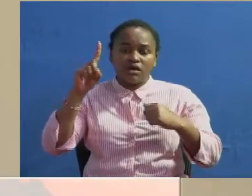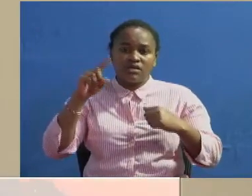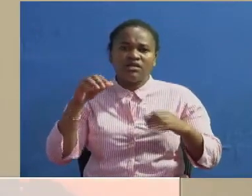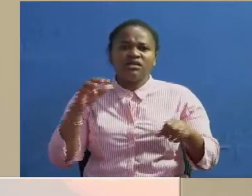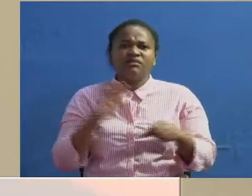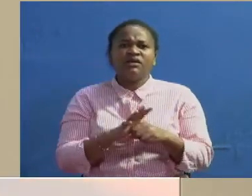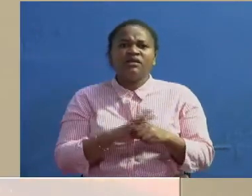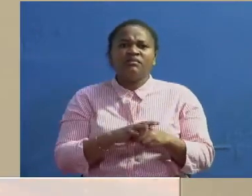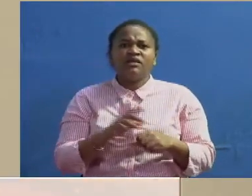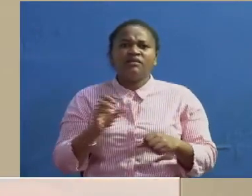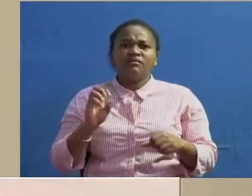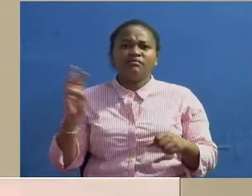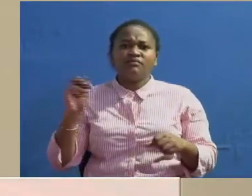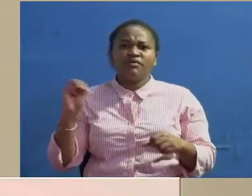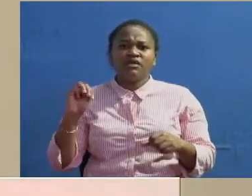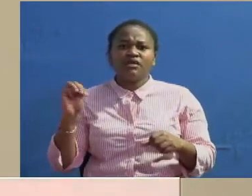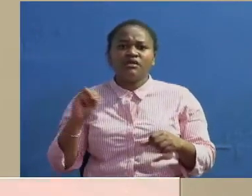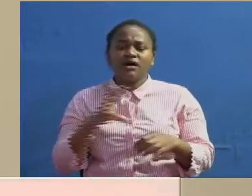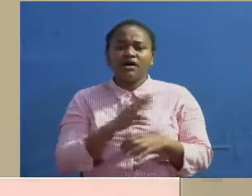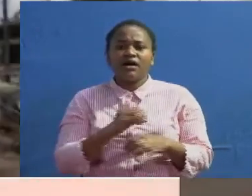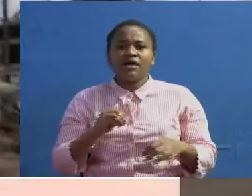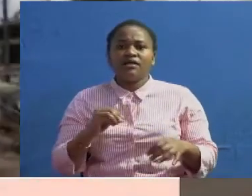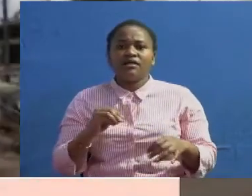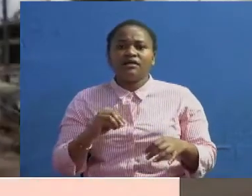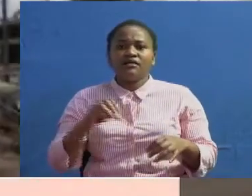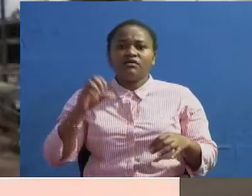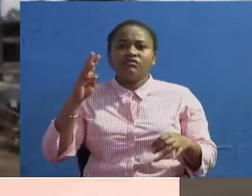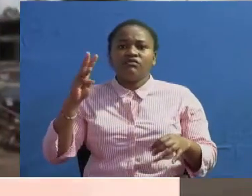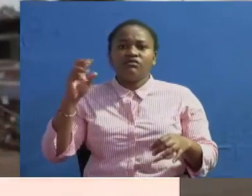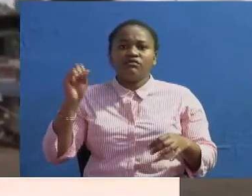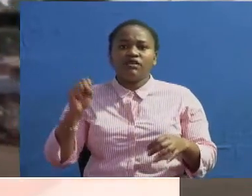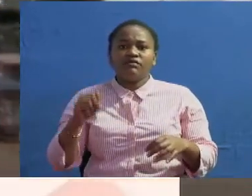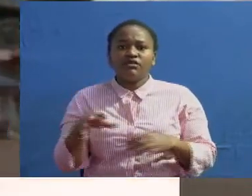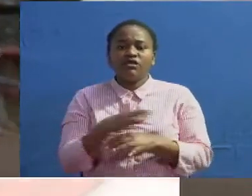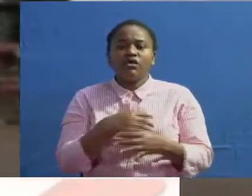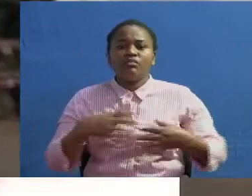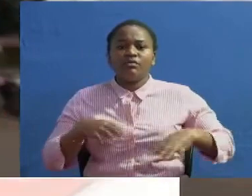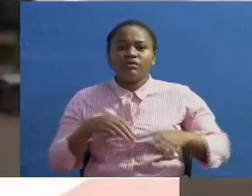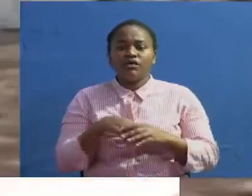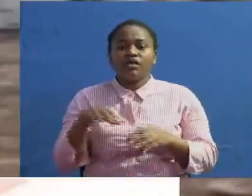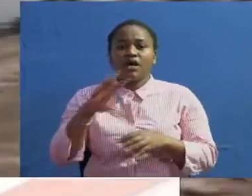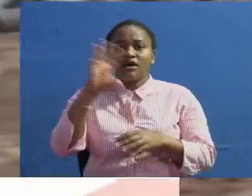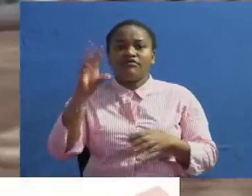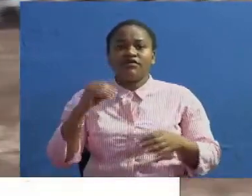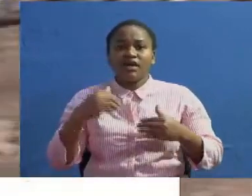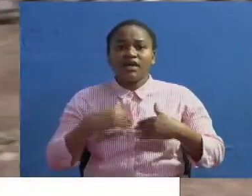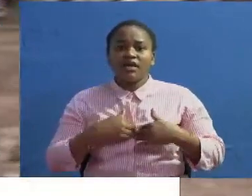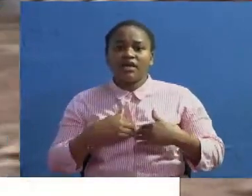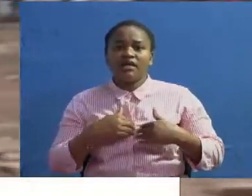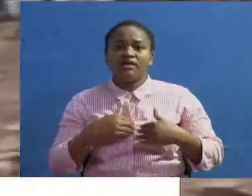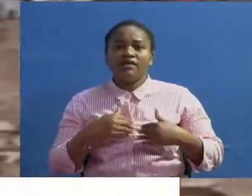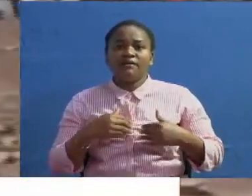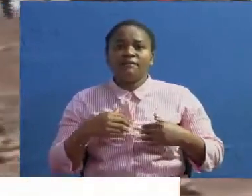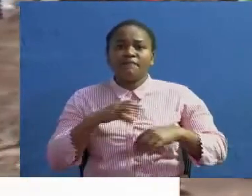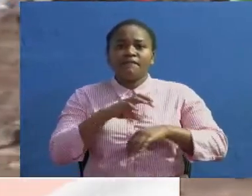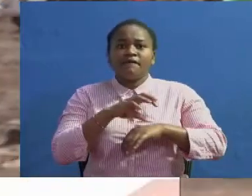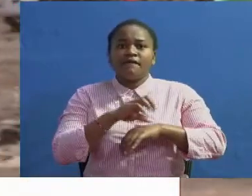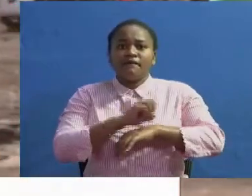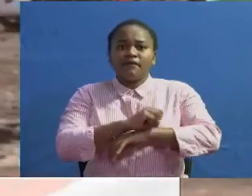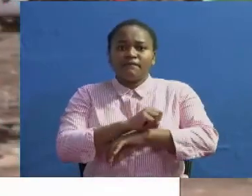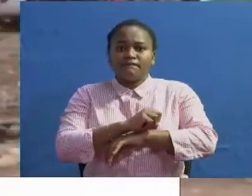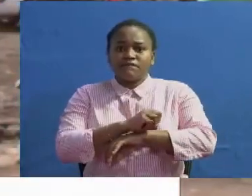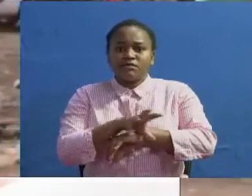Afrika milioni 600, takriban 43% ya watu wote wa Afrika walikosa huduma ya umeme,